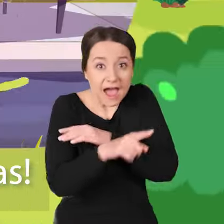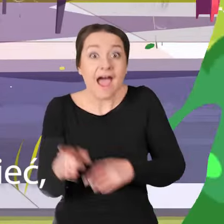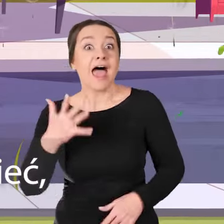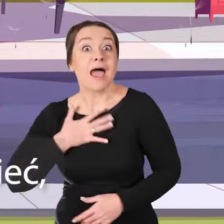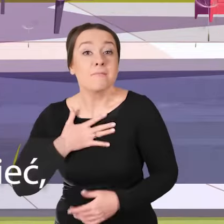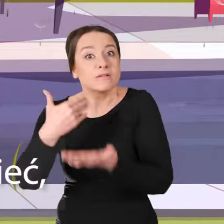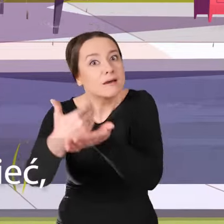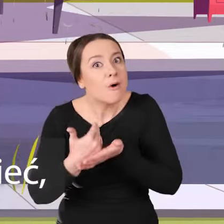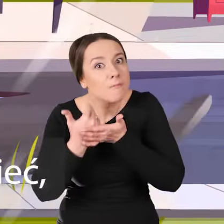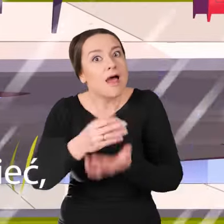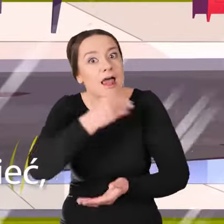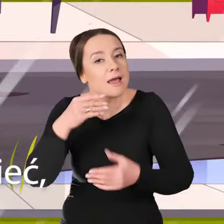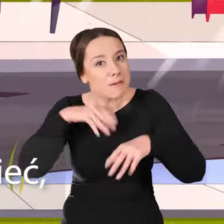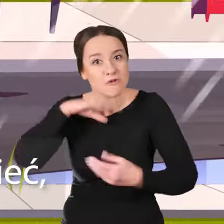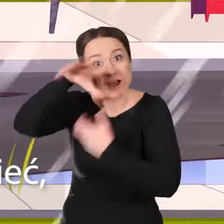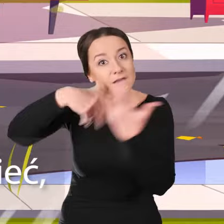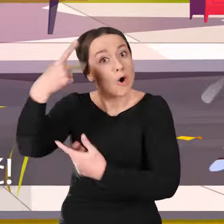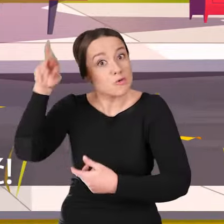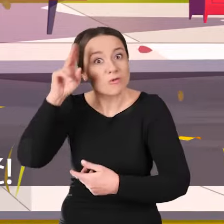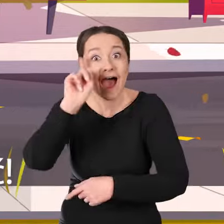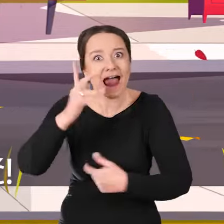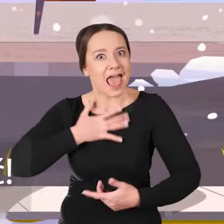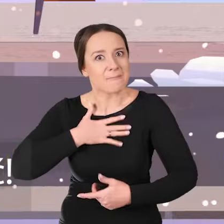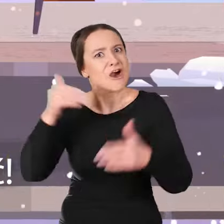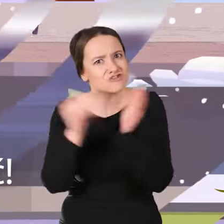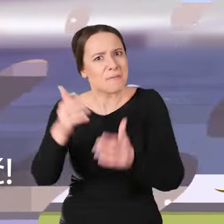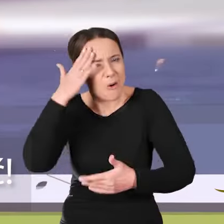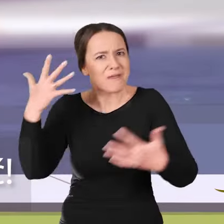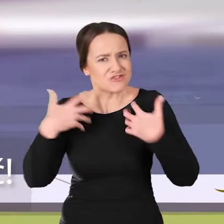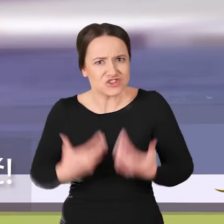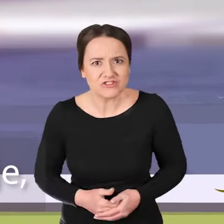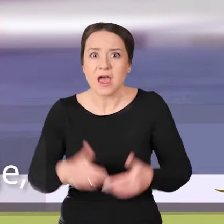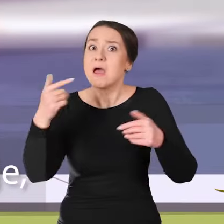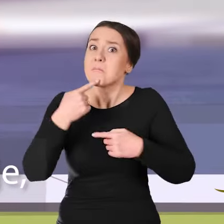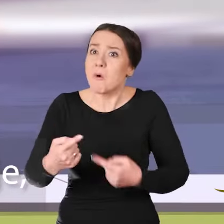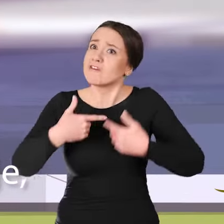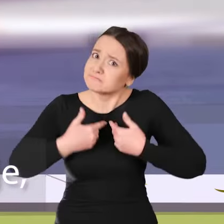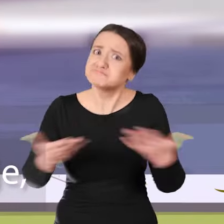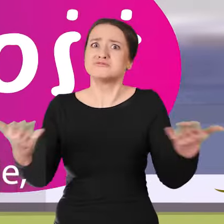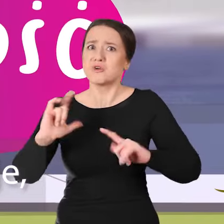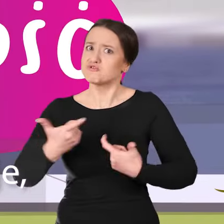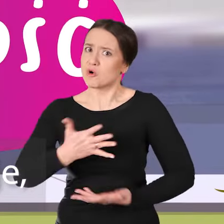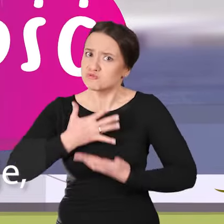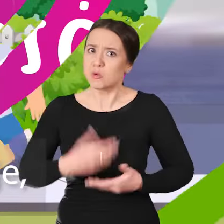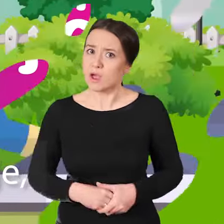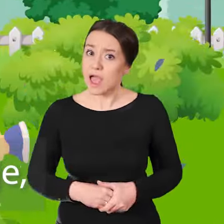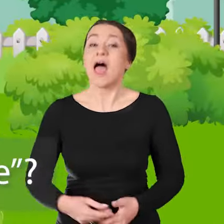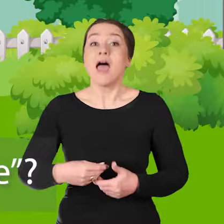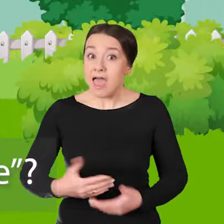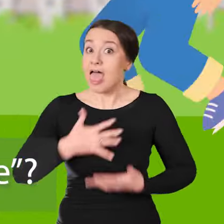pas emocja pomaga świat lepiej zrozumieć choć z emocjami trzeba żyć umieć mówić otwarcie co w sercu się